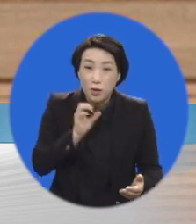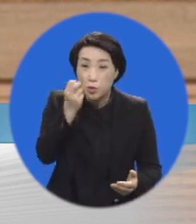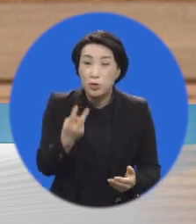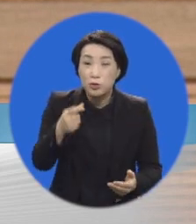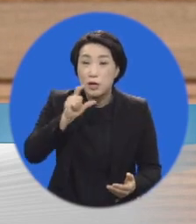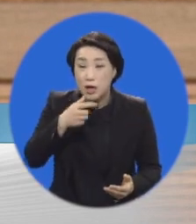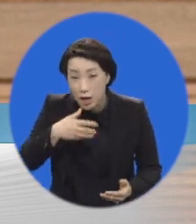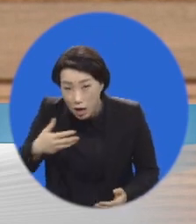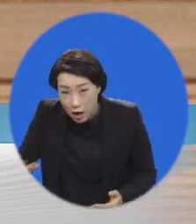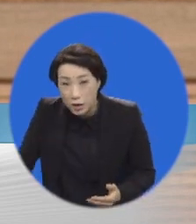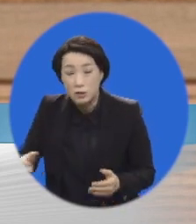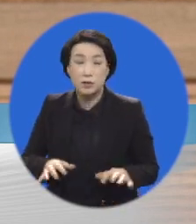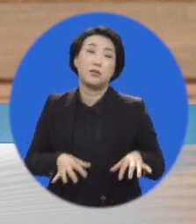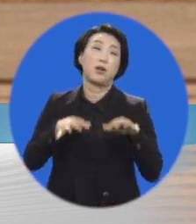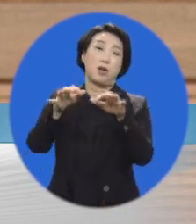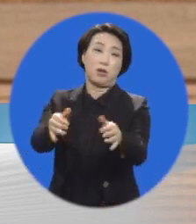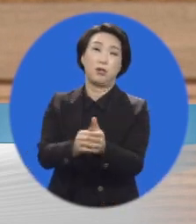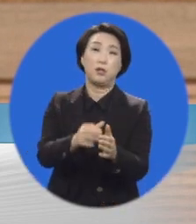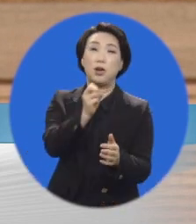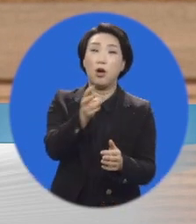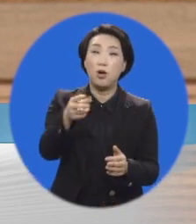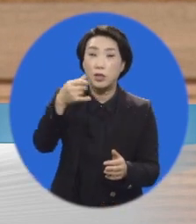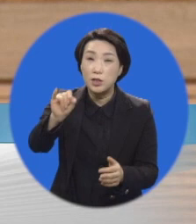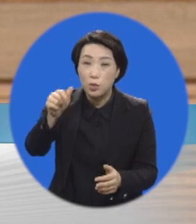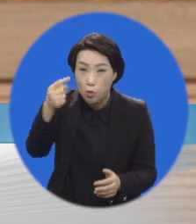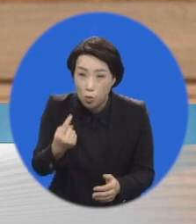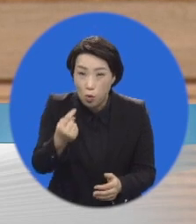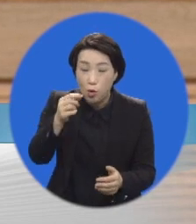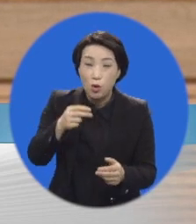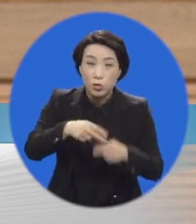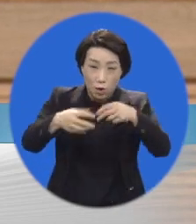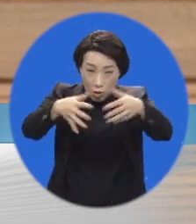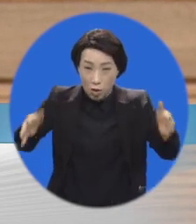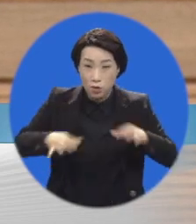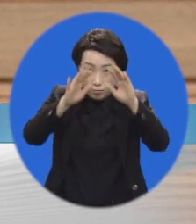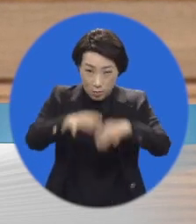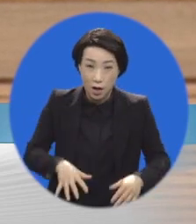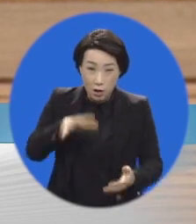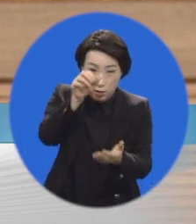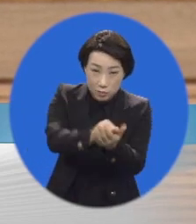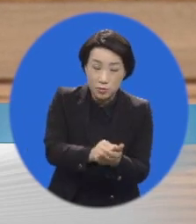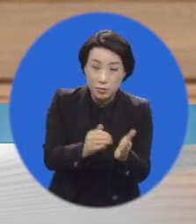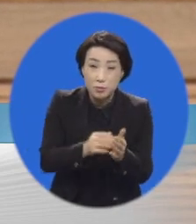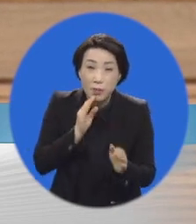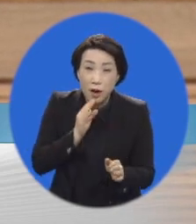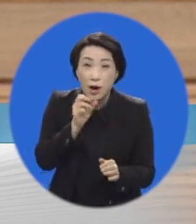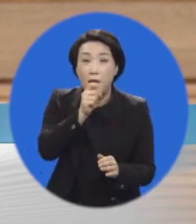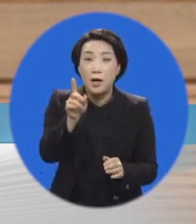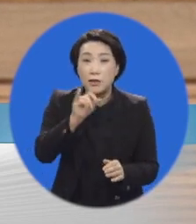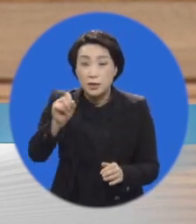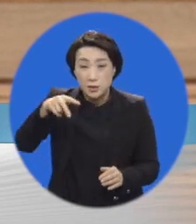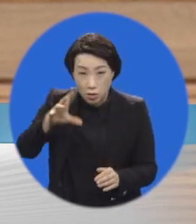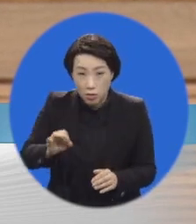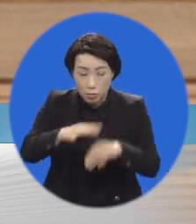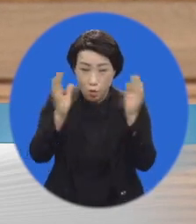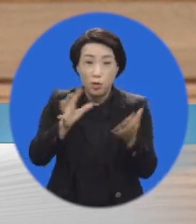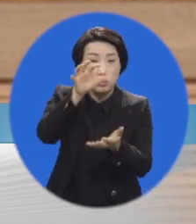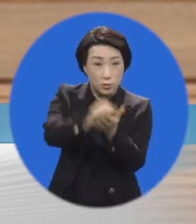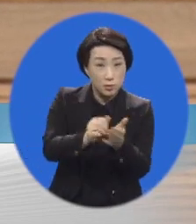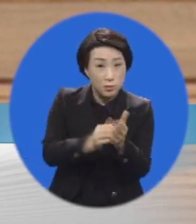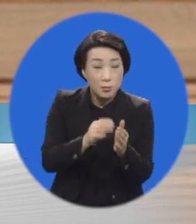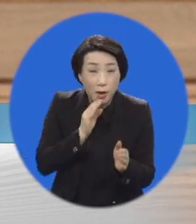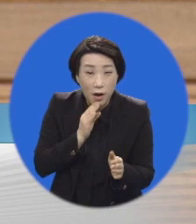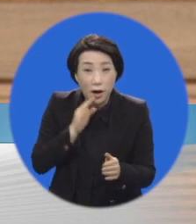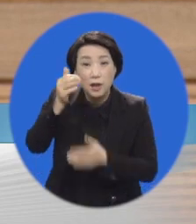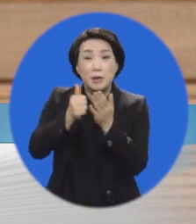주여, 그리고 정말로 아이성을 파괴시킨 주여, 하나님의 뜻대로 살 때 가난 원주민은 다